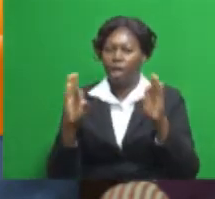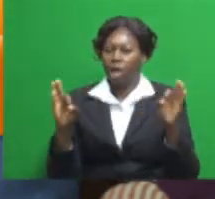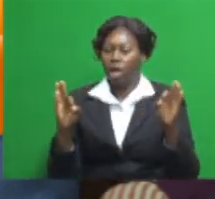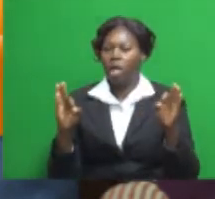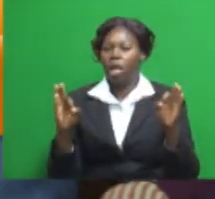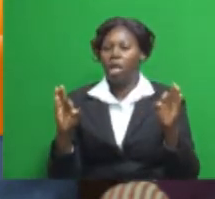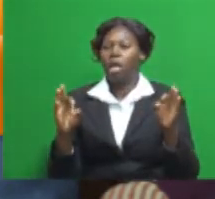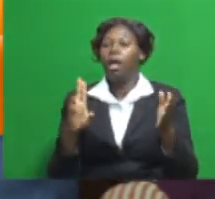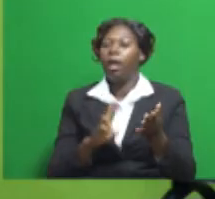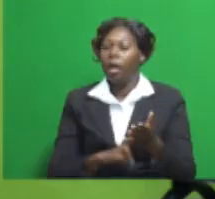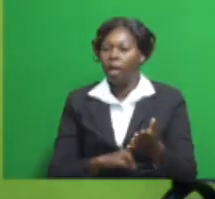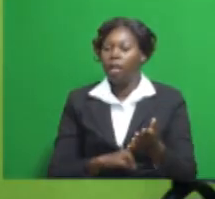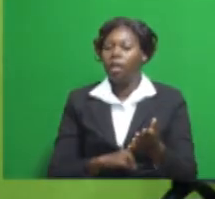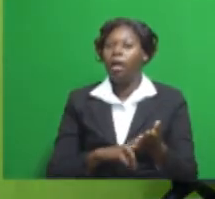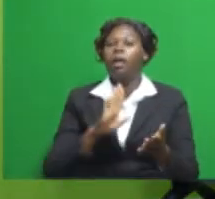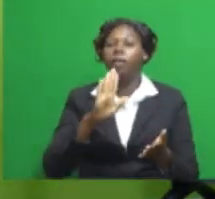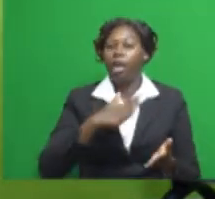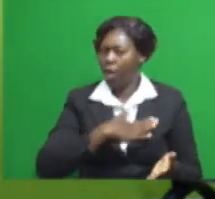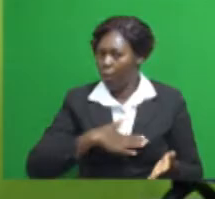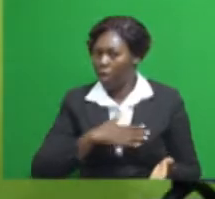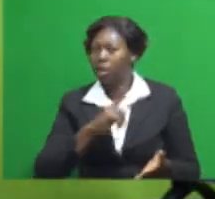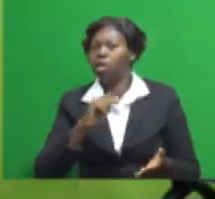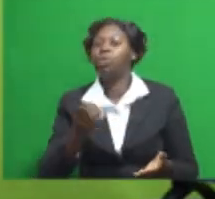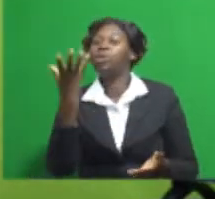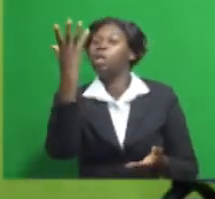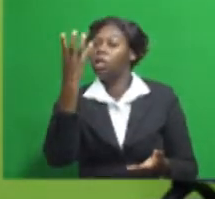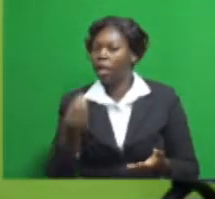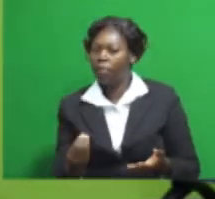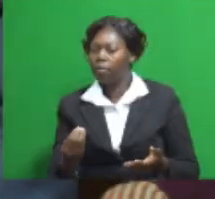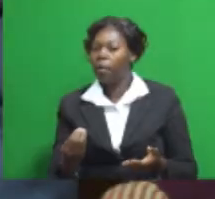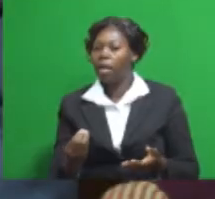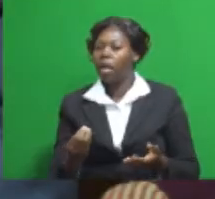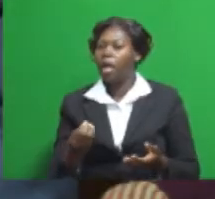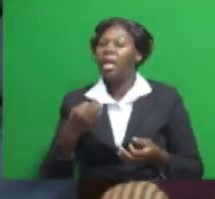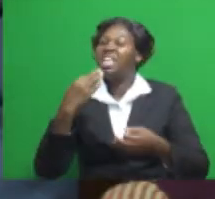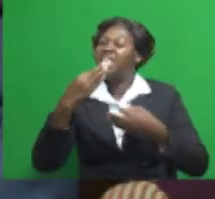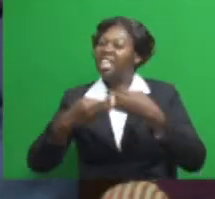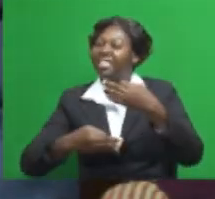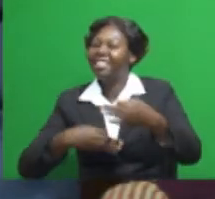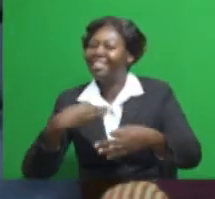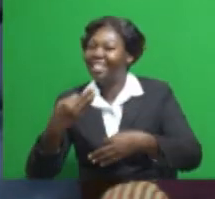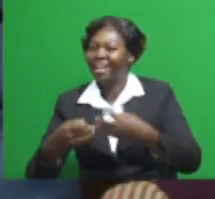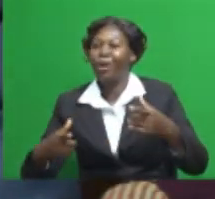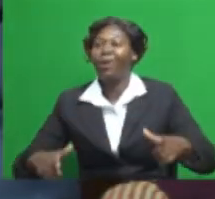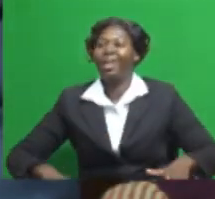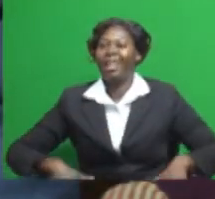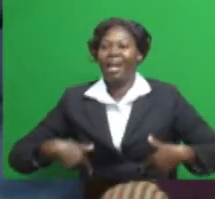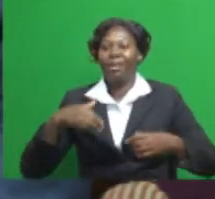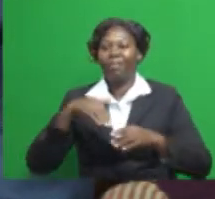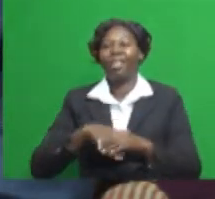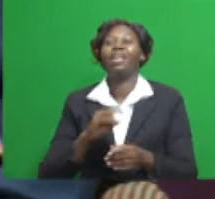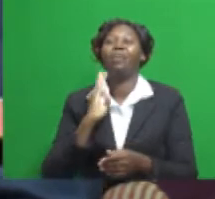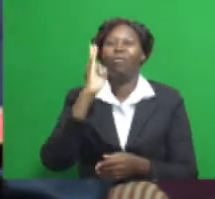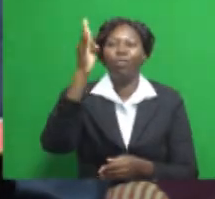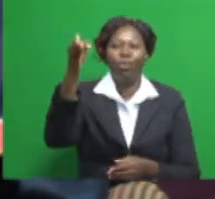kwavakapfuura nokunaka Bhaibheri rikuedza kusummarize ndofunga parinotanga chapter ya Hebrews inonzi chi chapter indimiwa